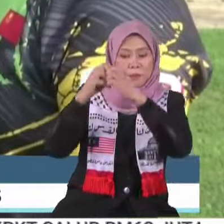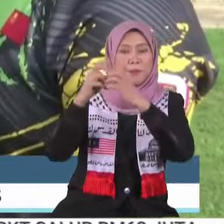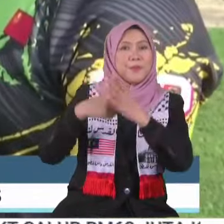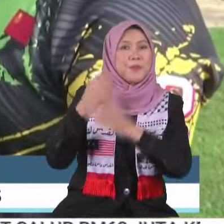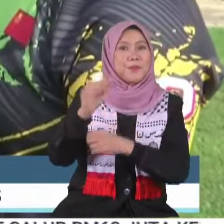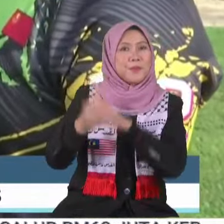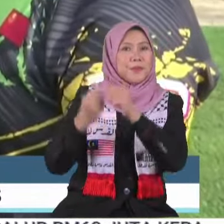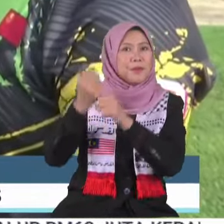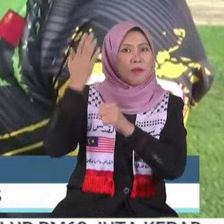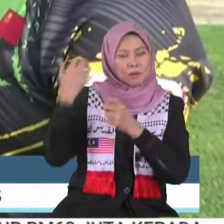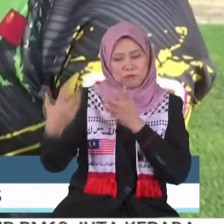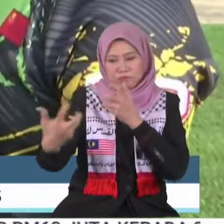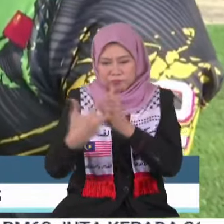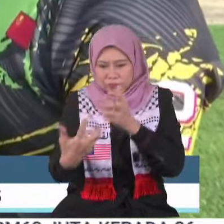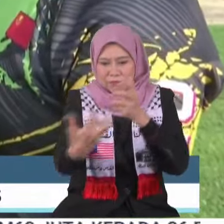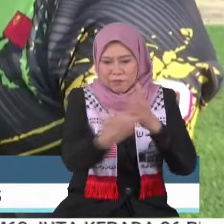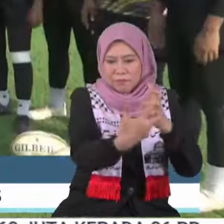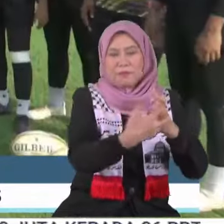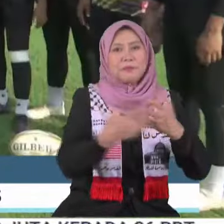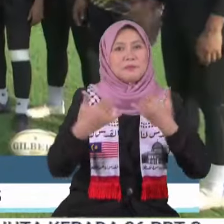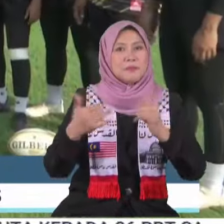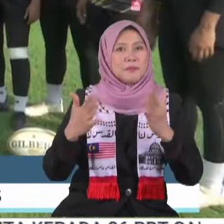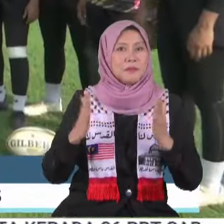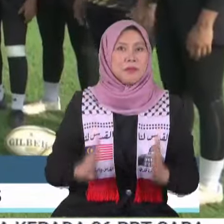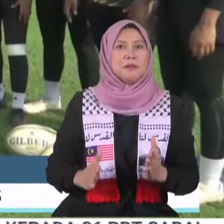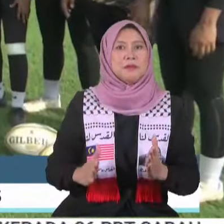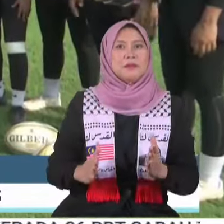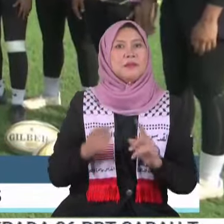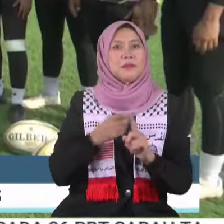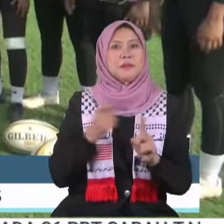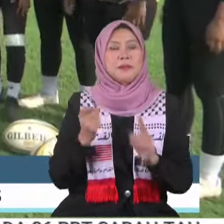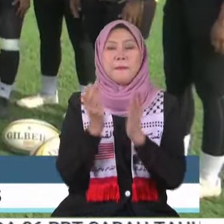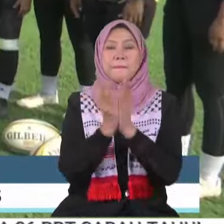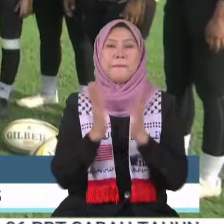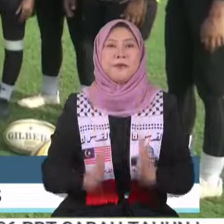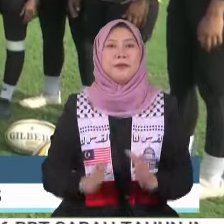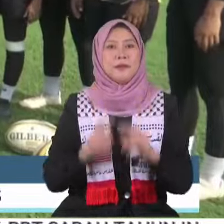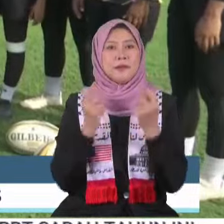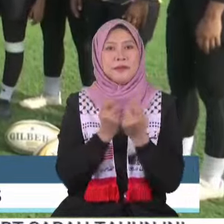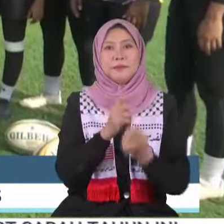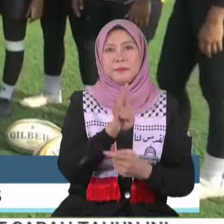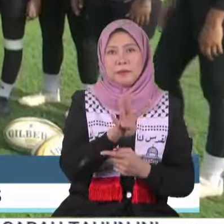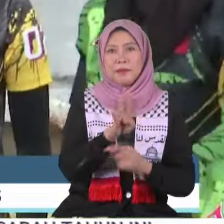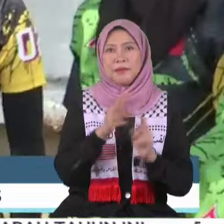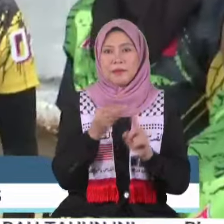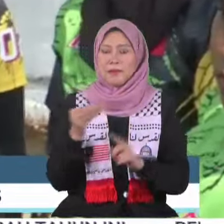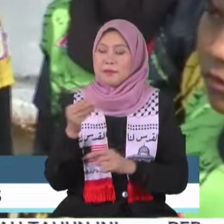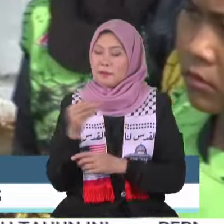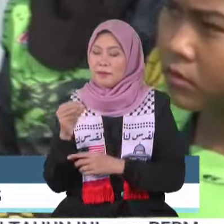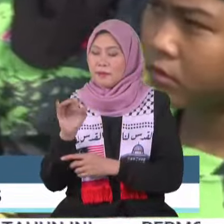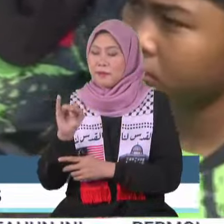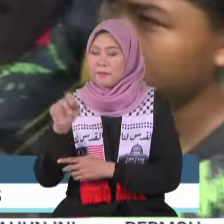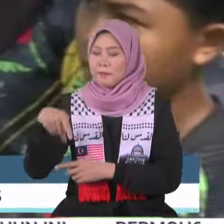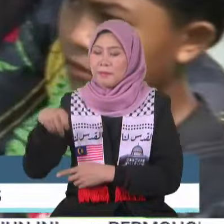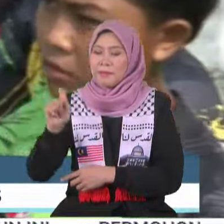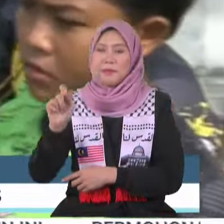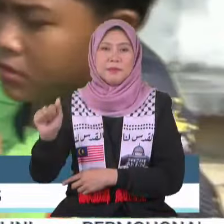tahun lalu, keserasian ditunjukkan pemain yang terdiri daripada pelajar tingkatan 4 dan IPTA.